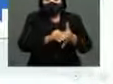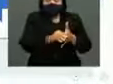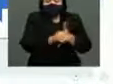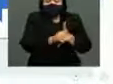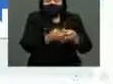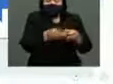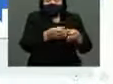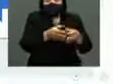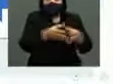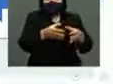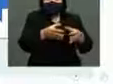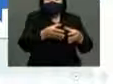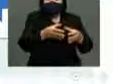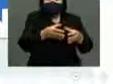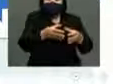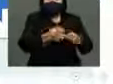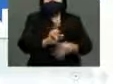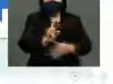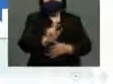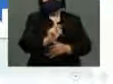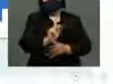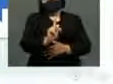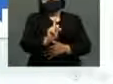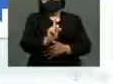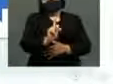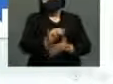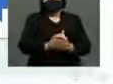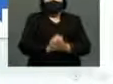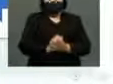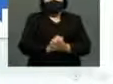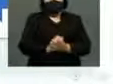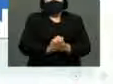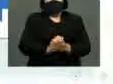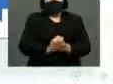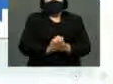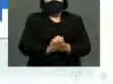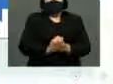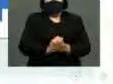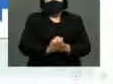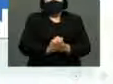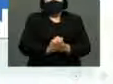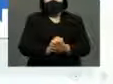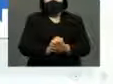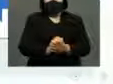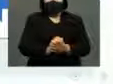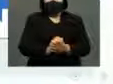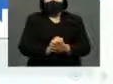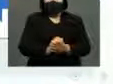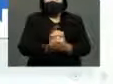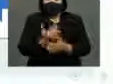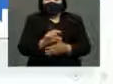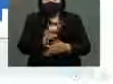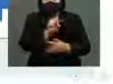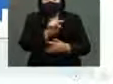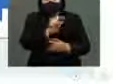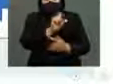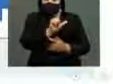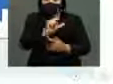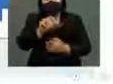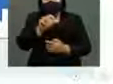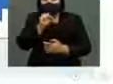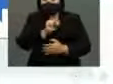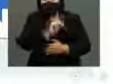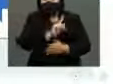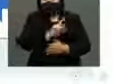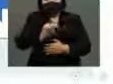อันนี้เป็นพึงประสงค์คือสีเขียวซ้ายล่างเนี่ยสีเขียวเพราะฉะนั้นถ้าอยู่ตรงไหนก็แล้วแต่ให้ดึงกลับเข้ามา